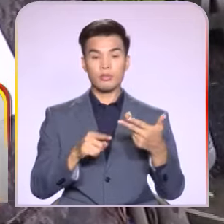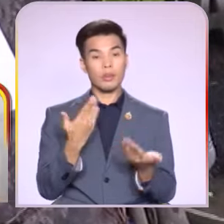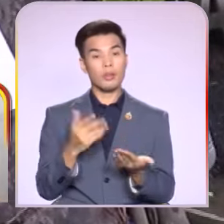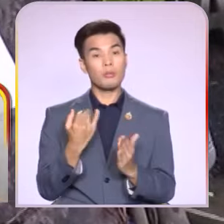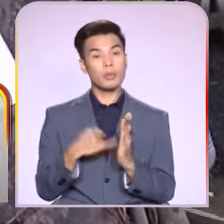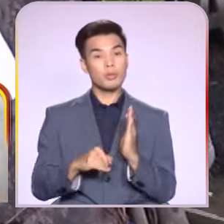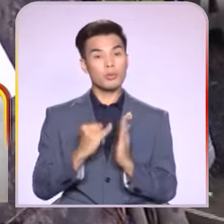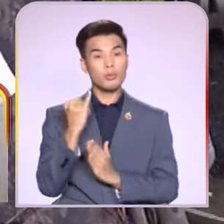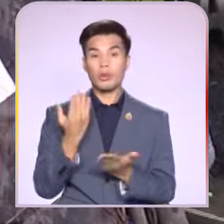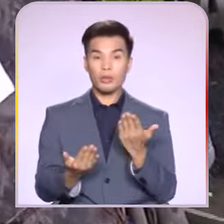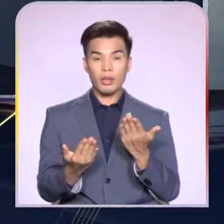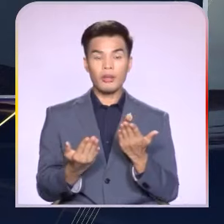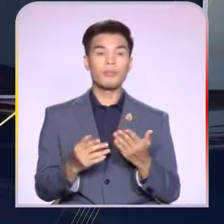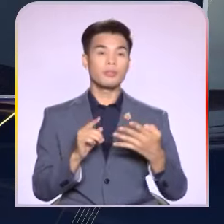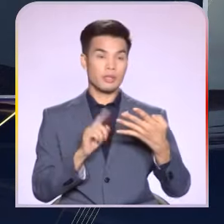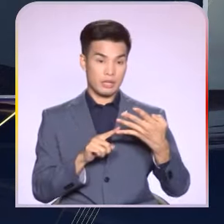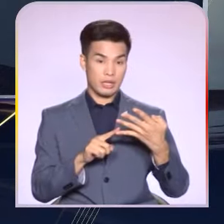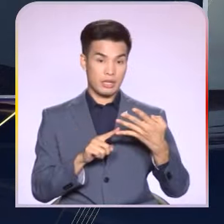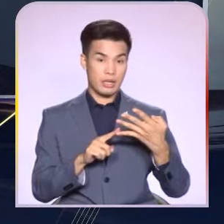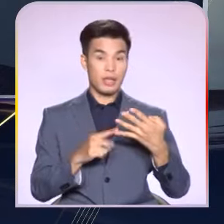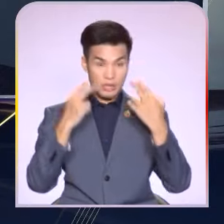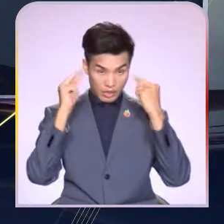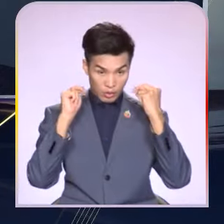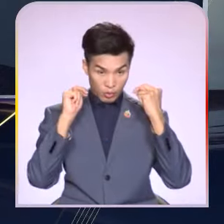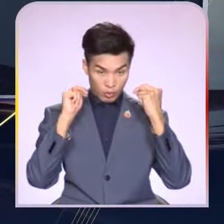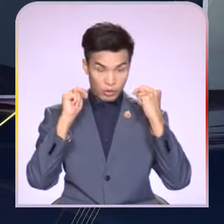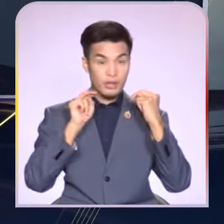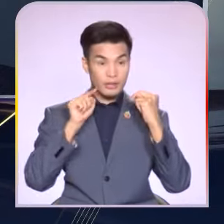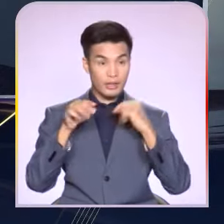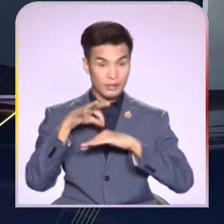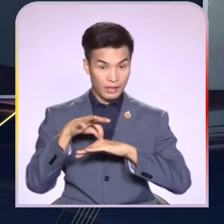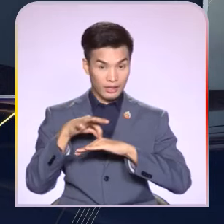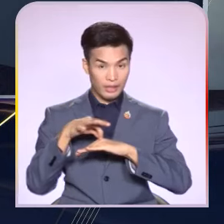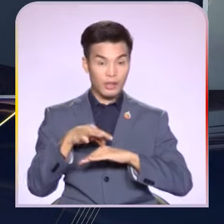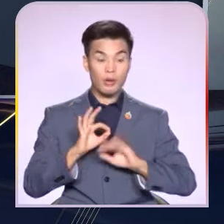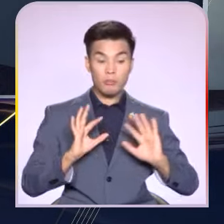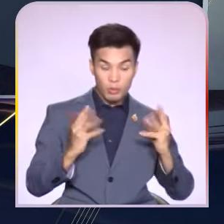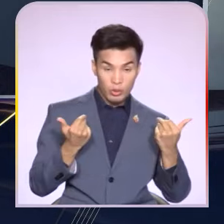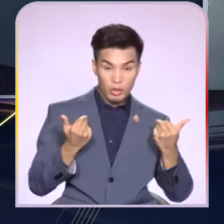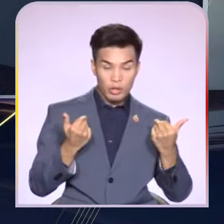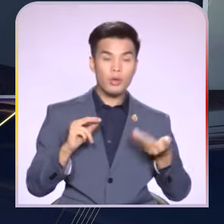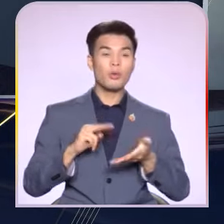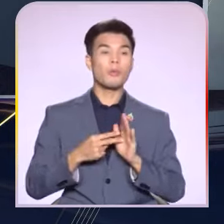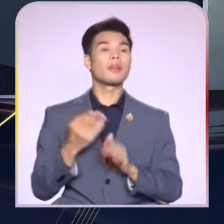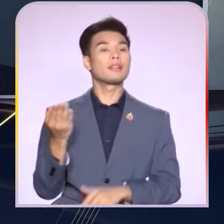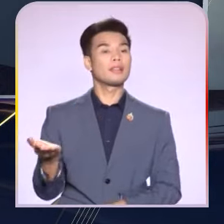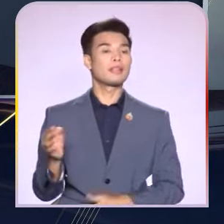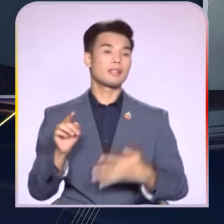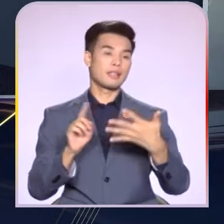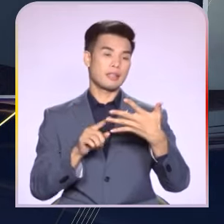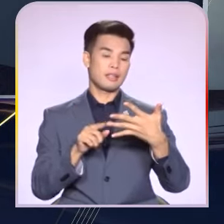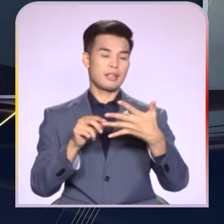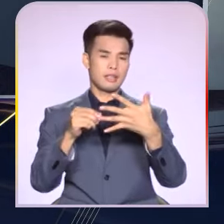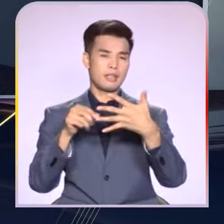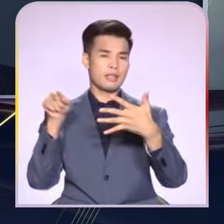ความผิดหรือไม่ก็ตาม4นายกรัฐมนตรีหรือรัฐมนตรีผู้สั่งแต่งตั้งออกจากตำแหน่งก็คือในกรณีนี้คุณเอกภพเข้า